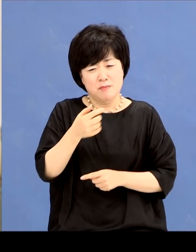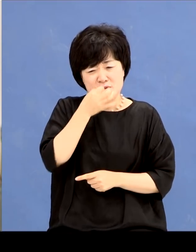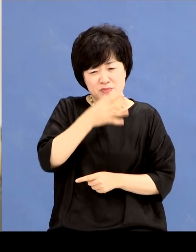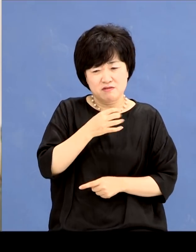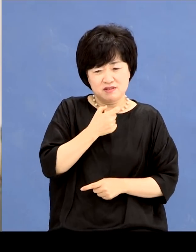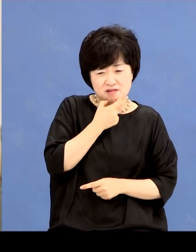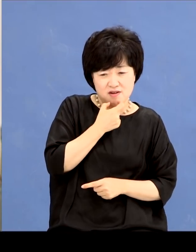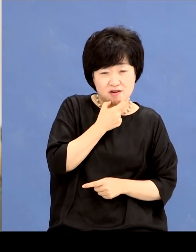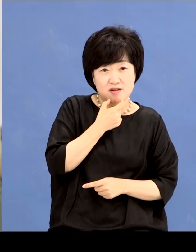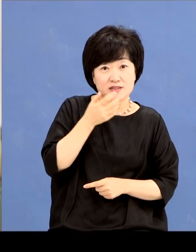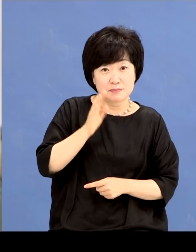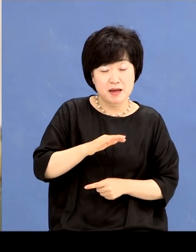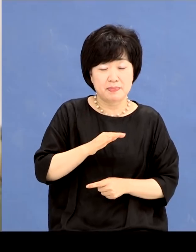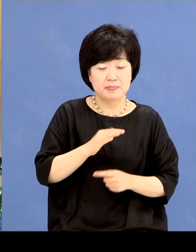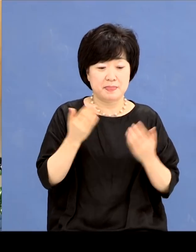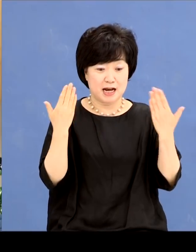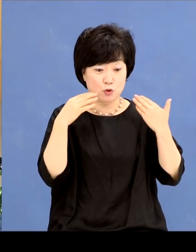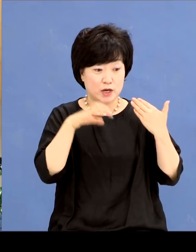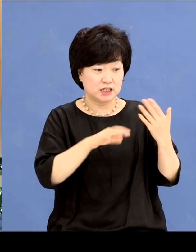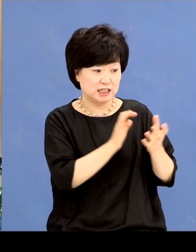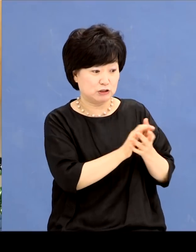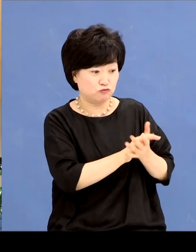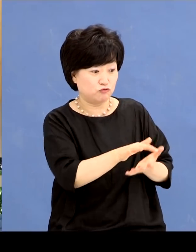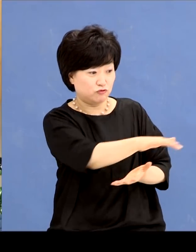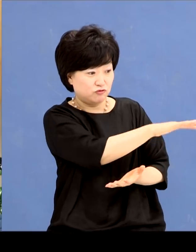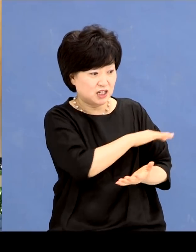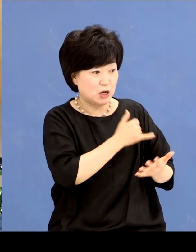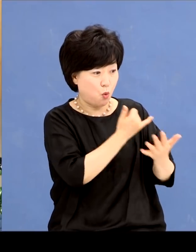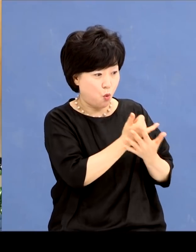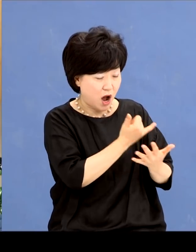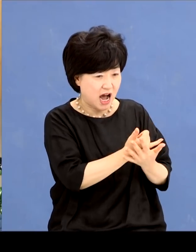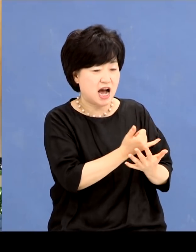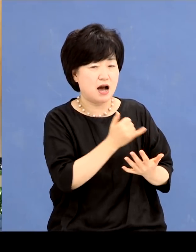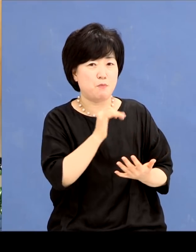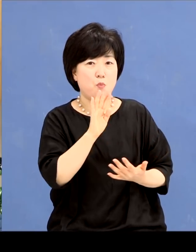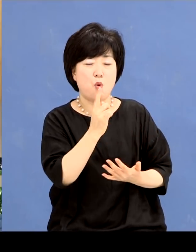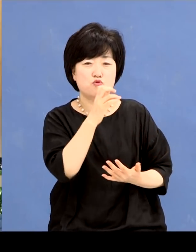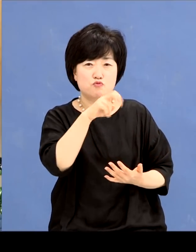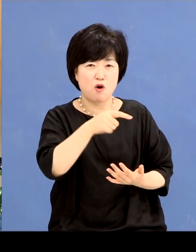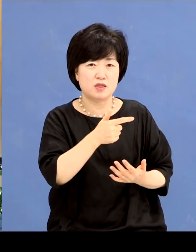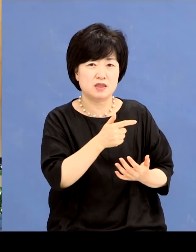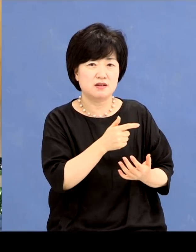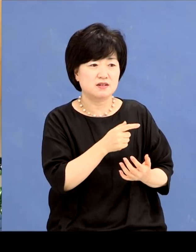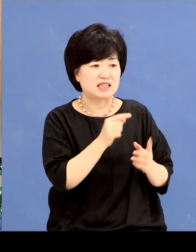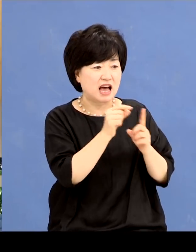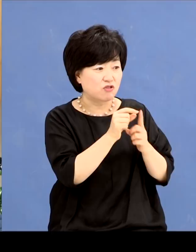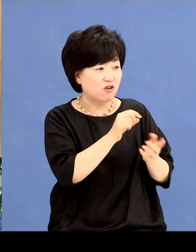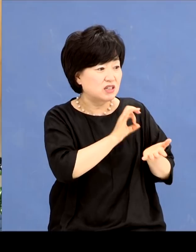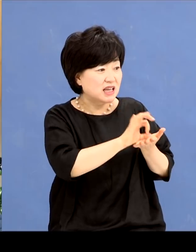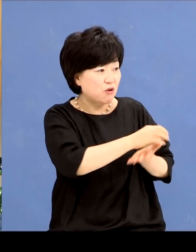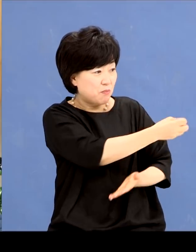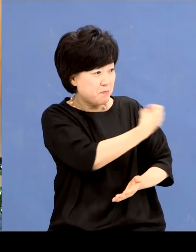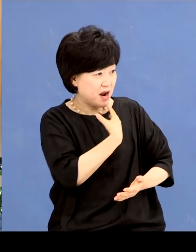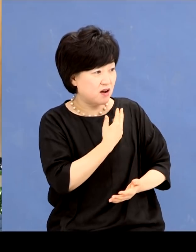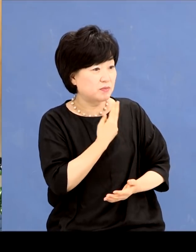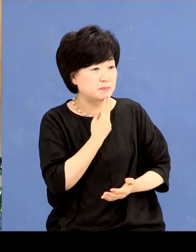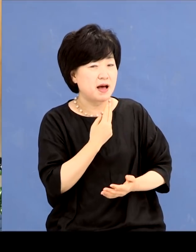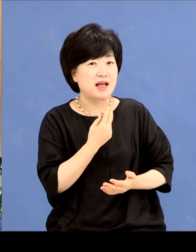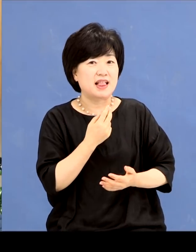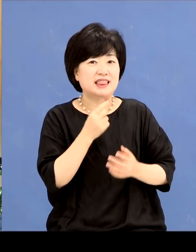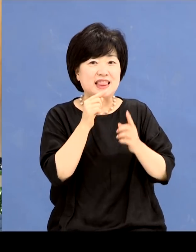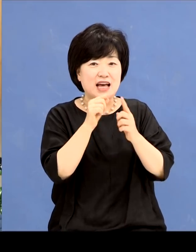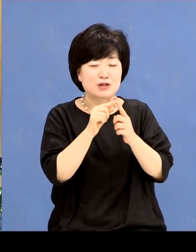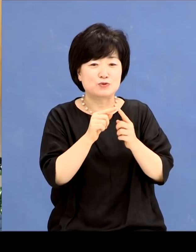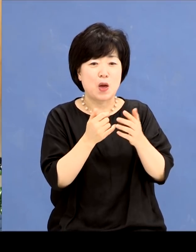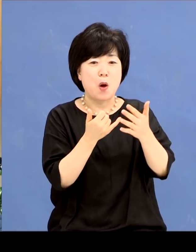싫었거든요. 그렇죠. 예. 그래서 학교에서 친구들이 고아라는 단어, 보육원이라는 단어를 직접 쓰지 않더라도 그 단어 안에